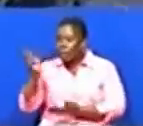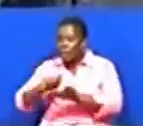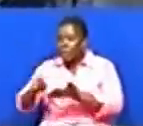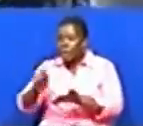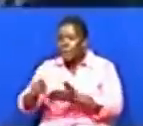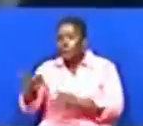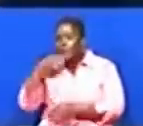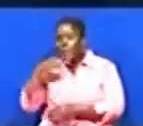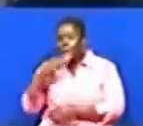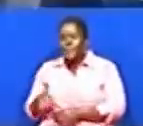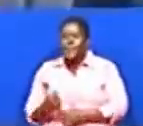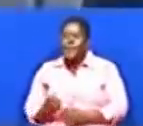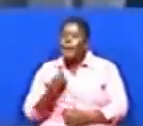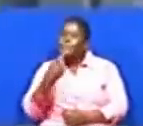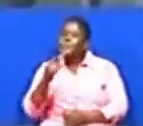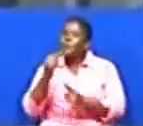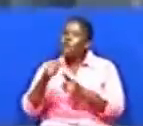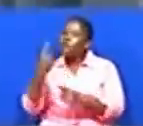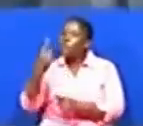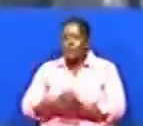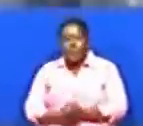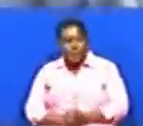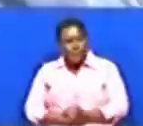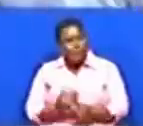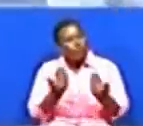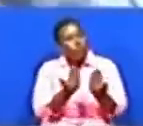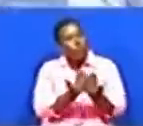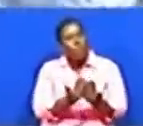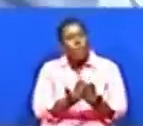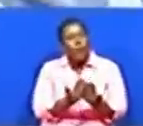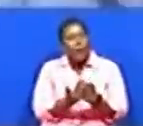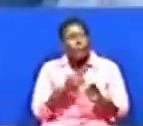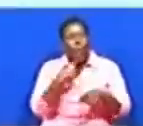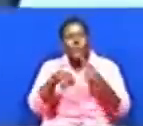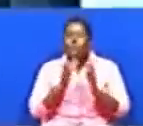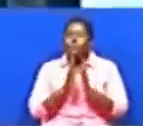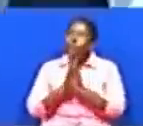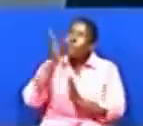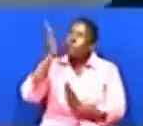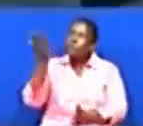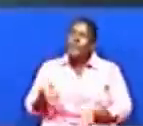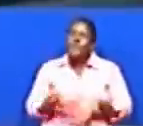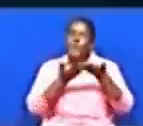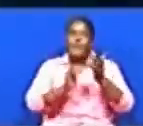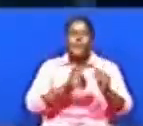na waandishi wa habari alisema niombeeni tu. Muendelee kuniombea.